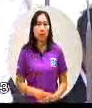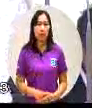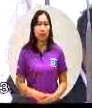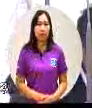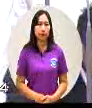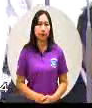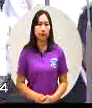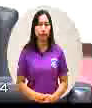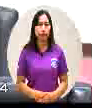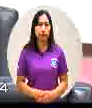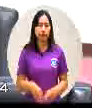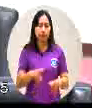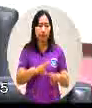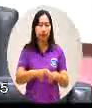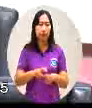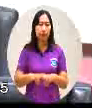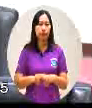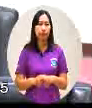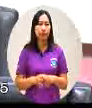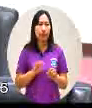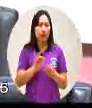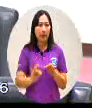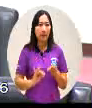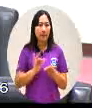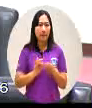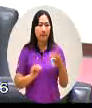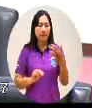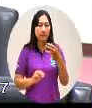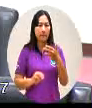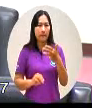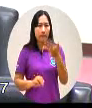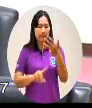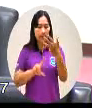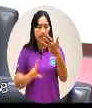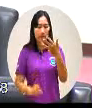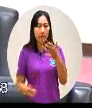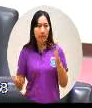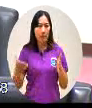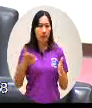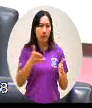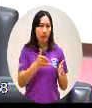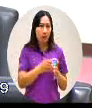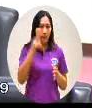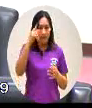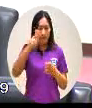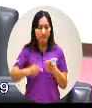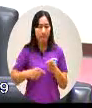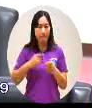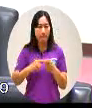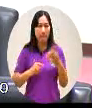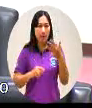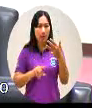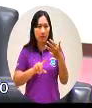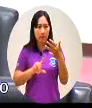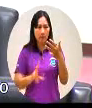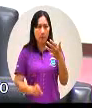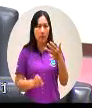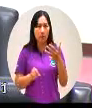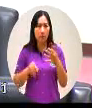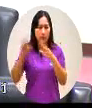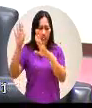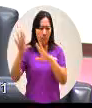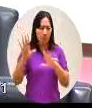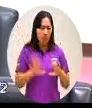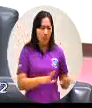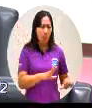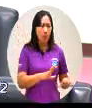非常清楚哈，这一百年八月甲经过次年的八月哈，风向拢差不多啦。一百年的九